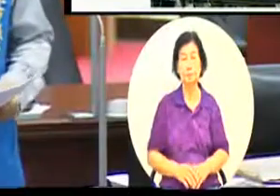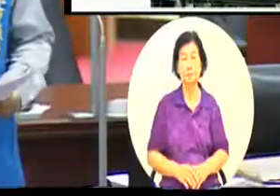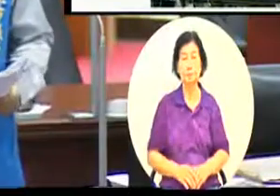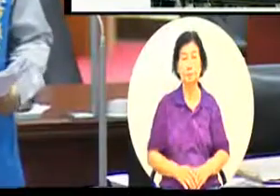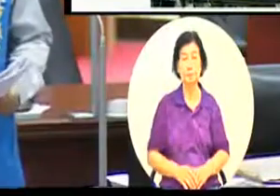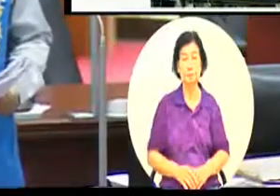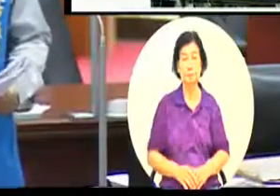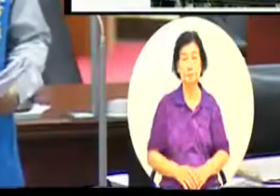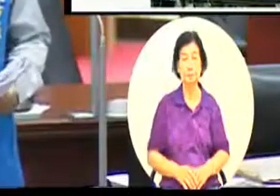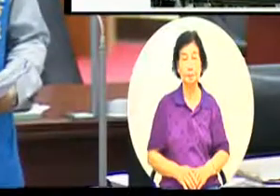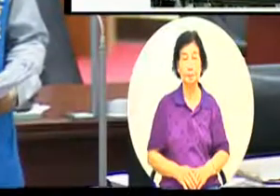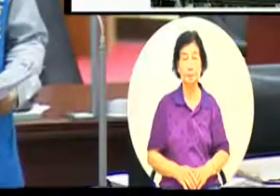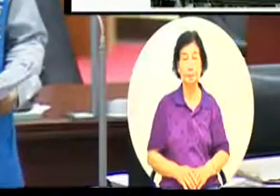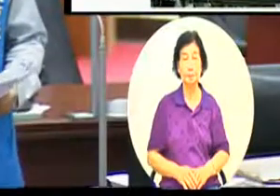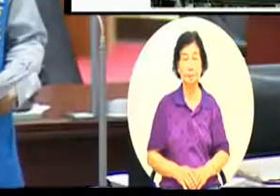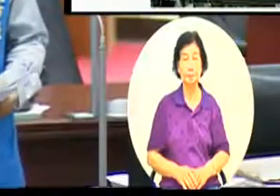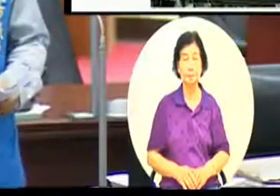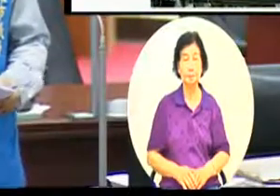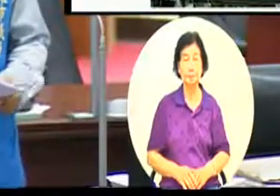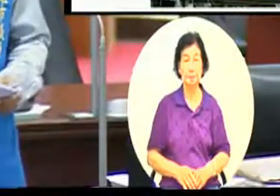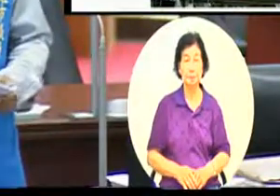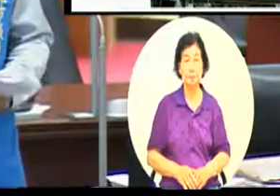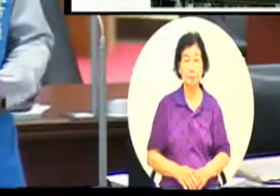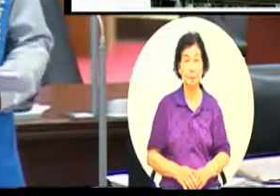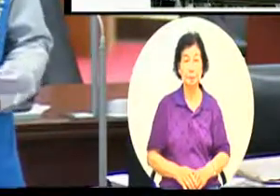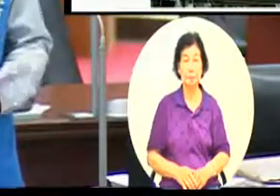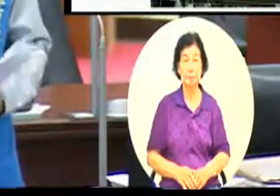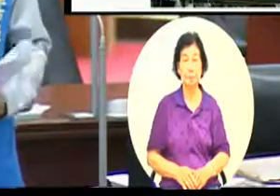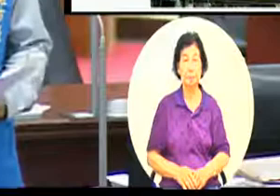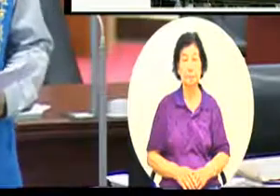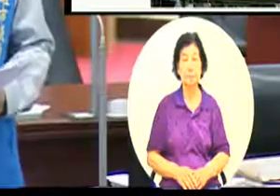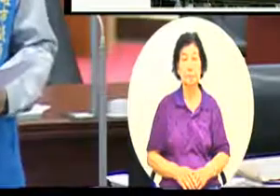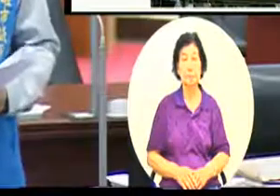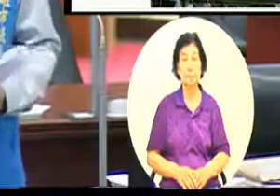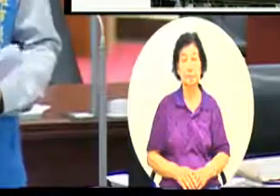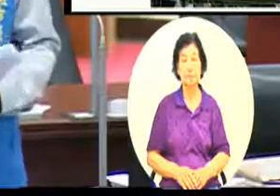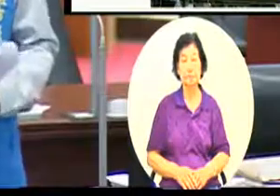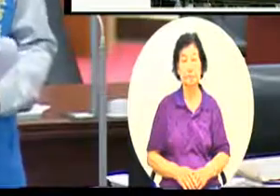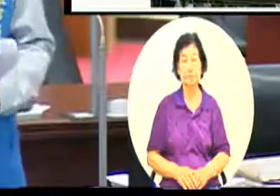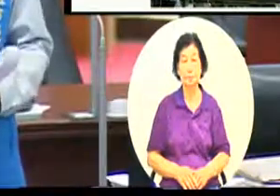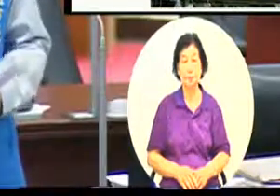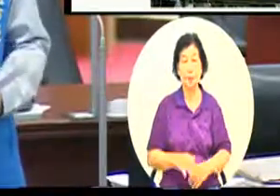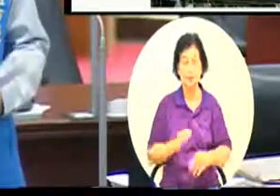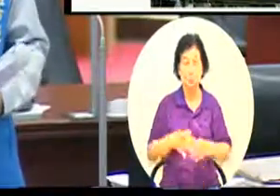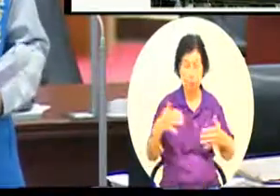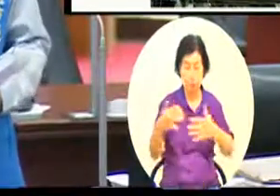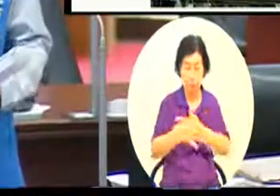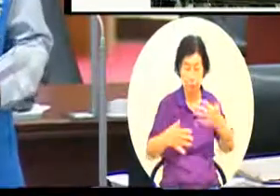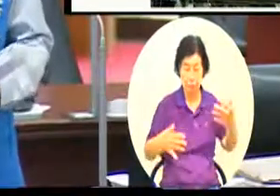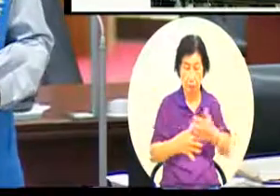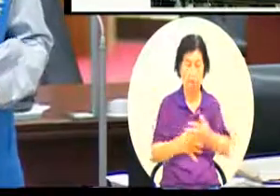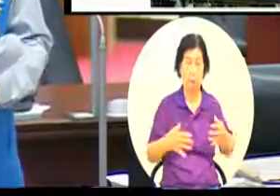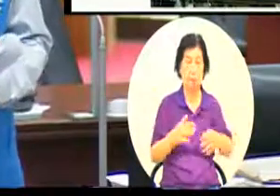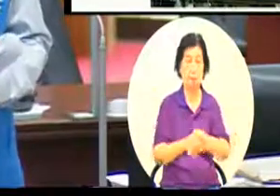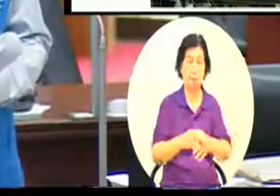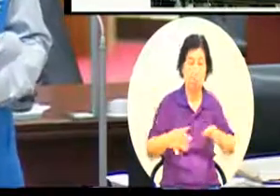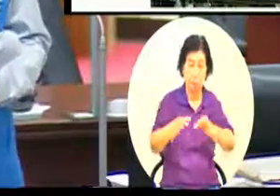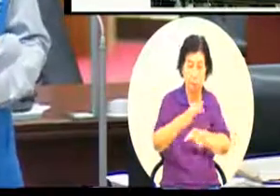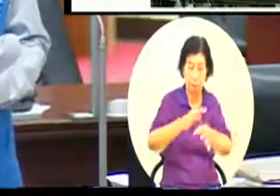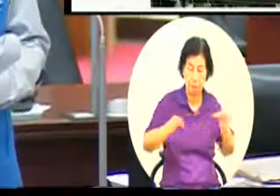考，就是减少开发这些没有效益的一个交通效益跟经济效